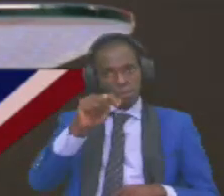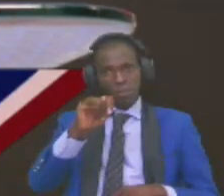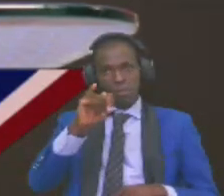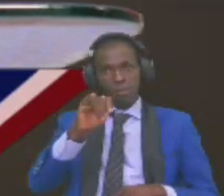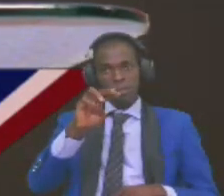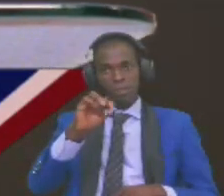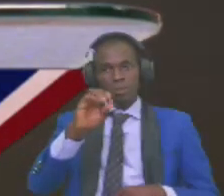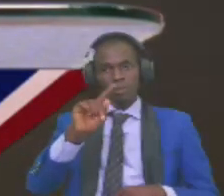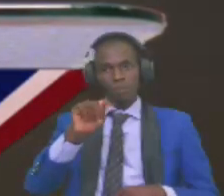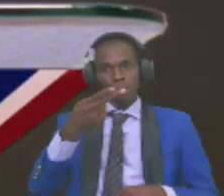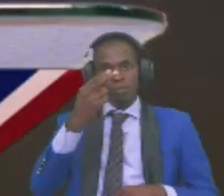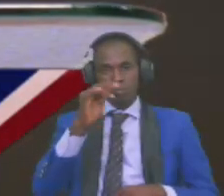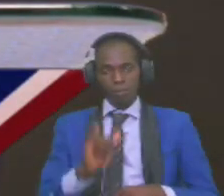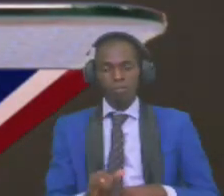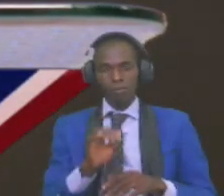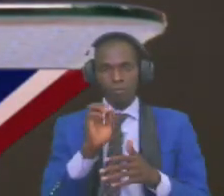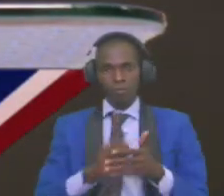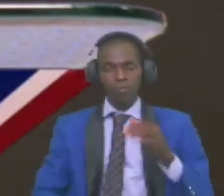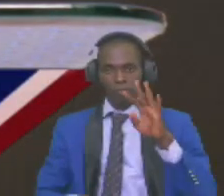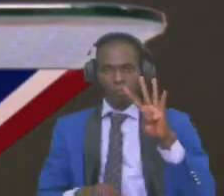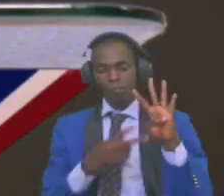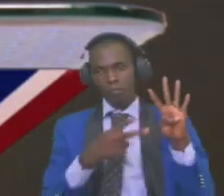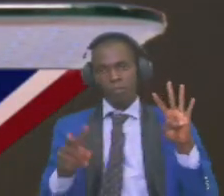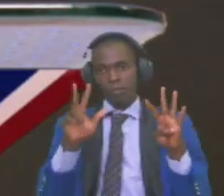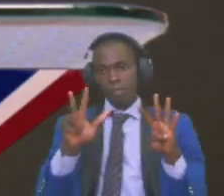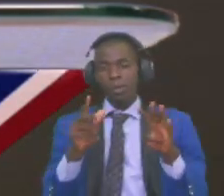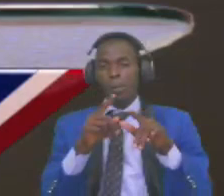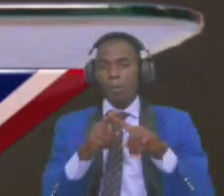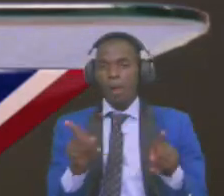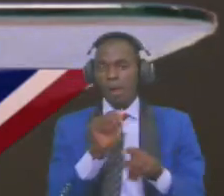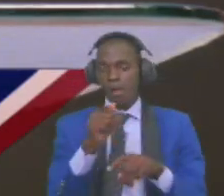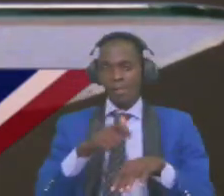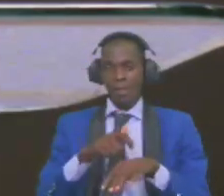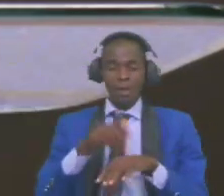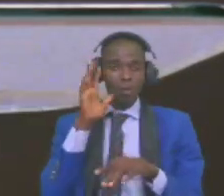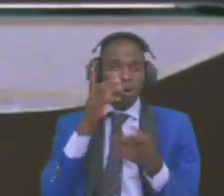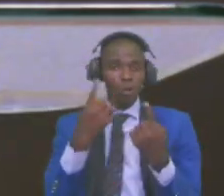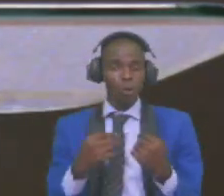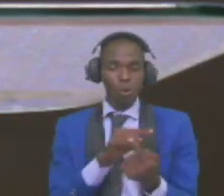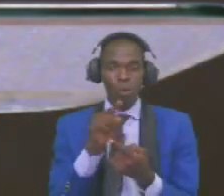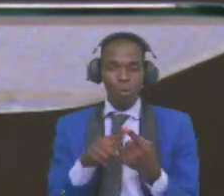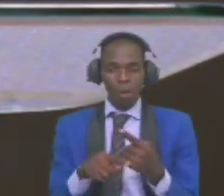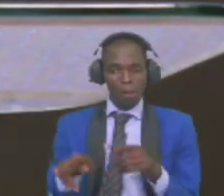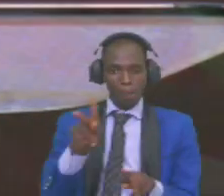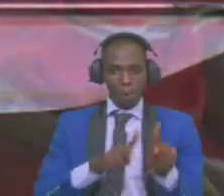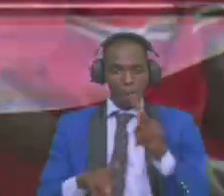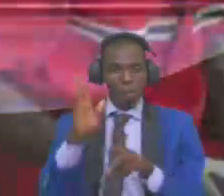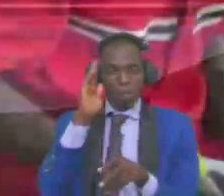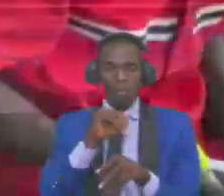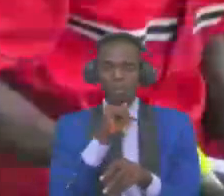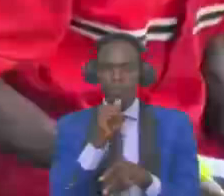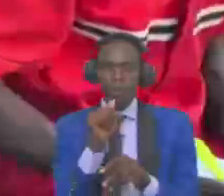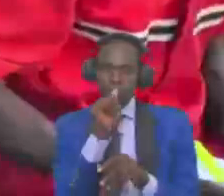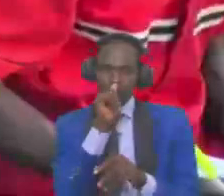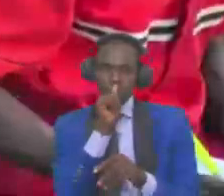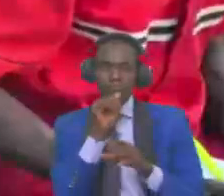vous devez devenir et fermes dans la foi quand il viendra un temps où les hommes